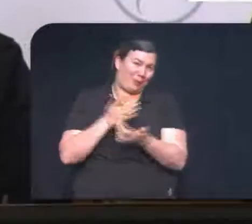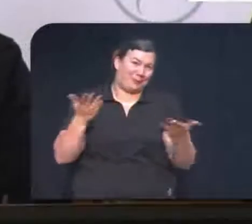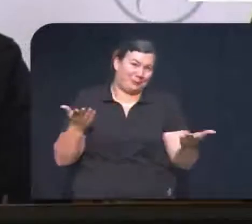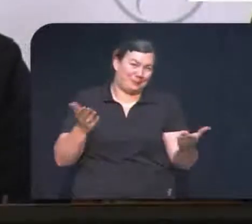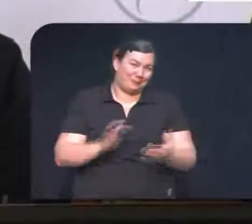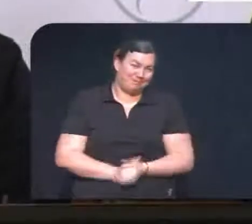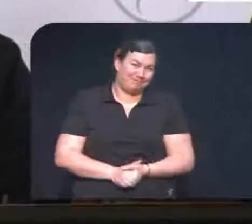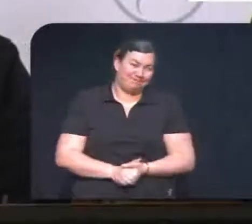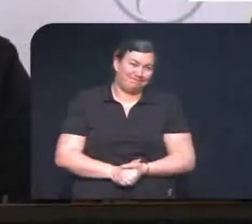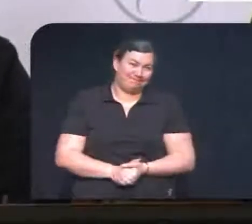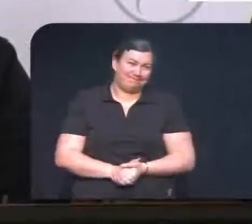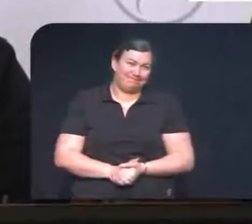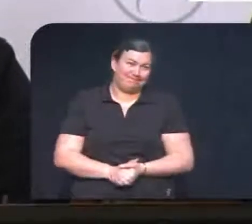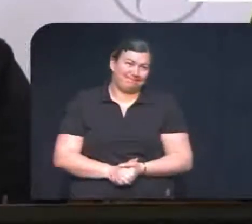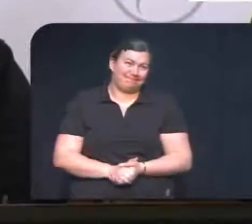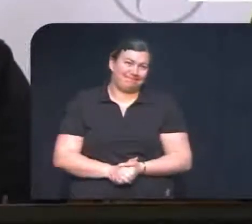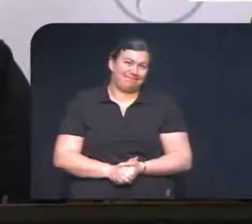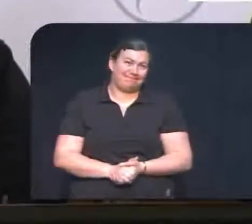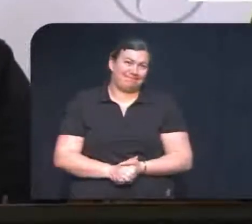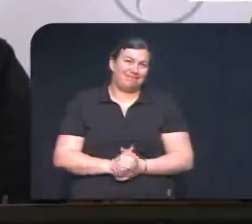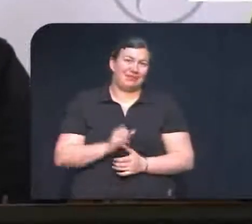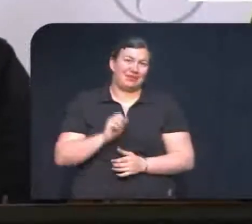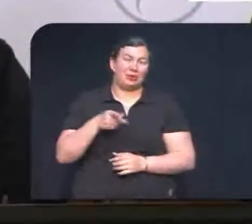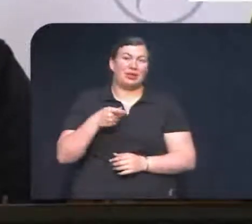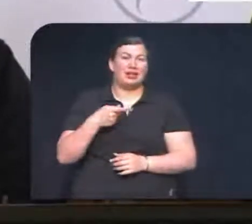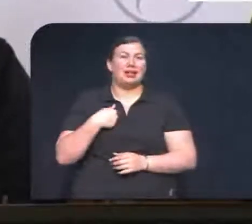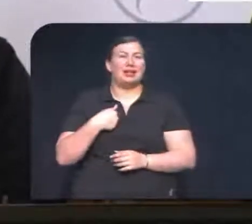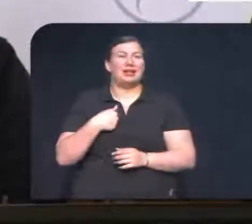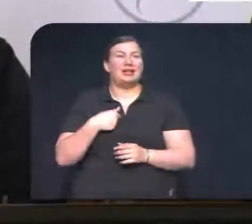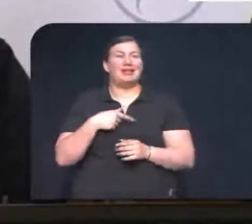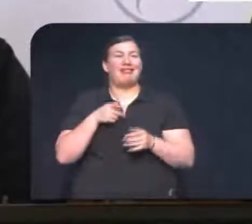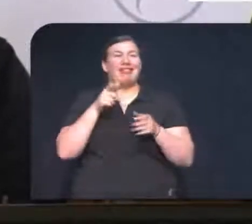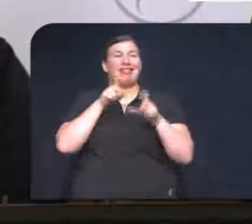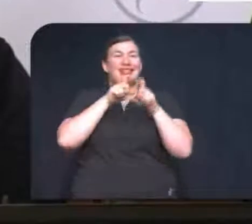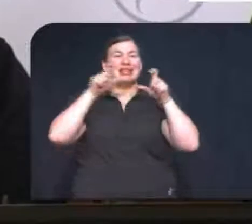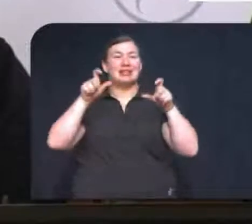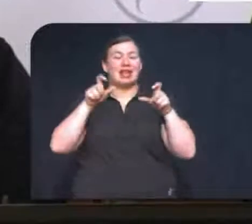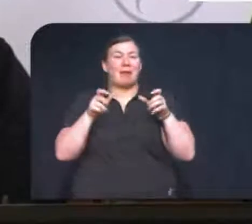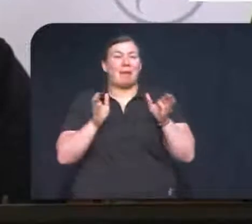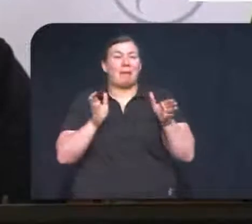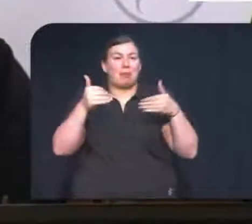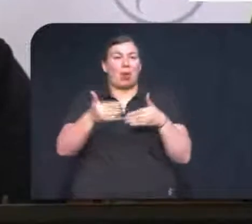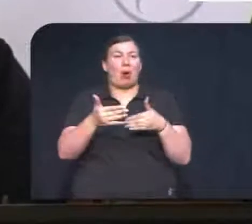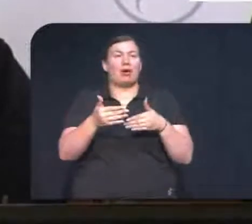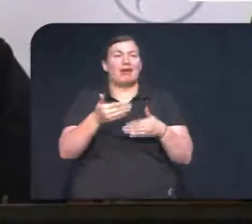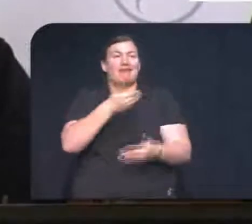ich lese vor ersatzlose Stimmung des tu Punktes Themenblock Gesundheit